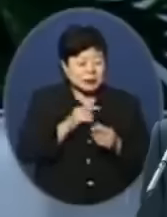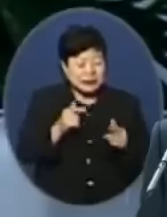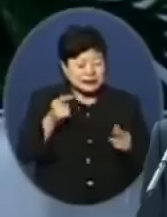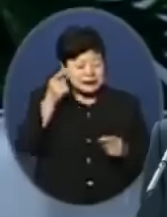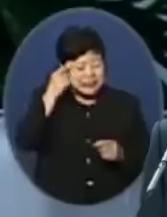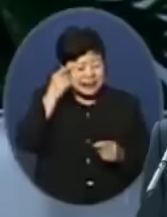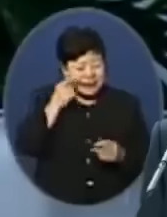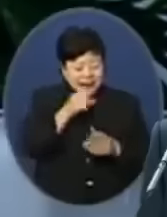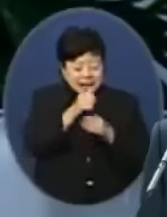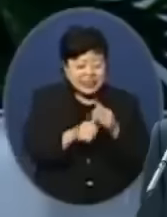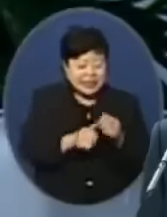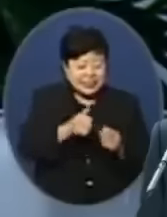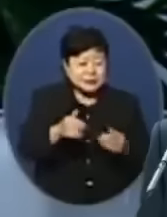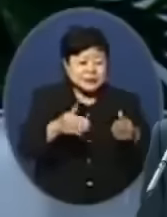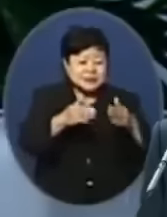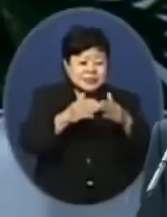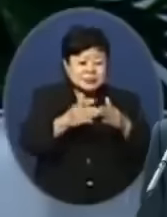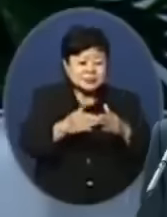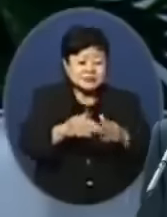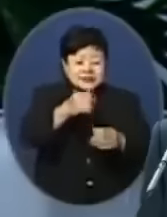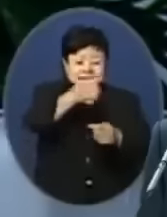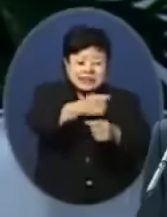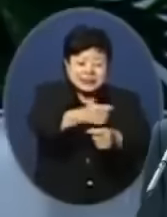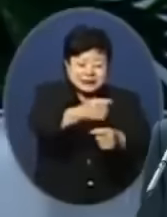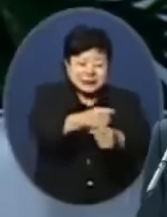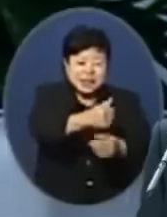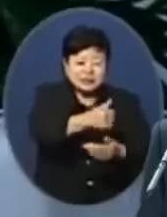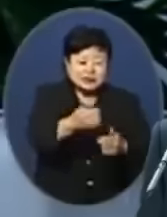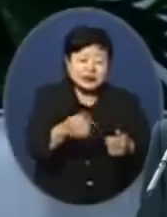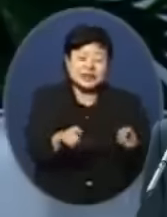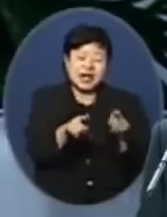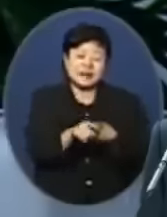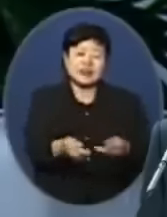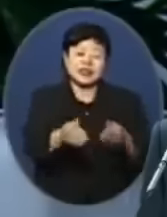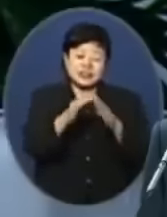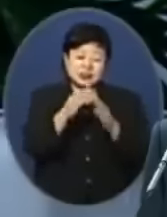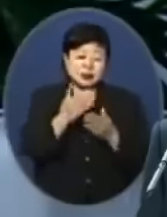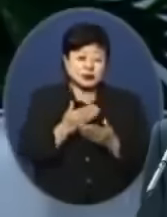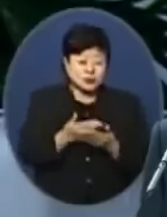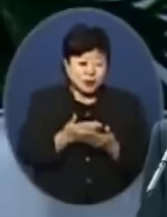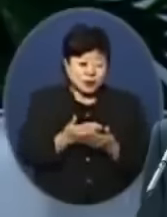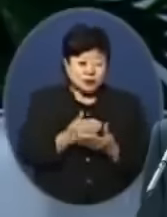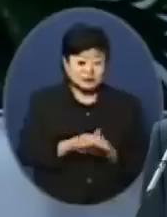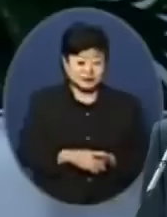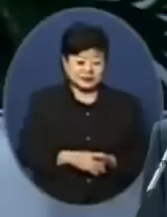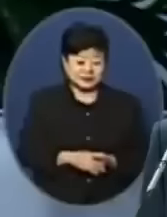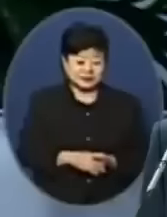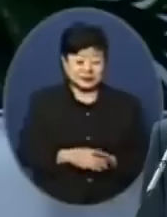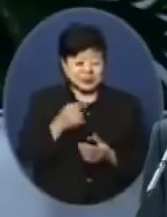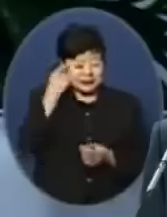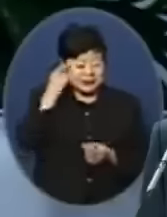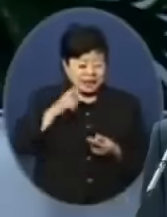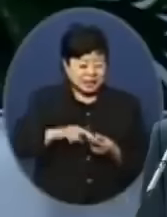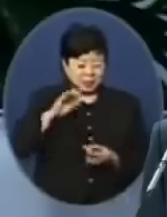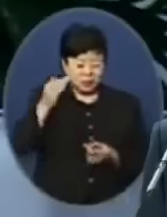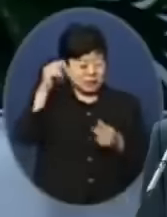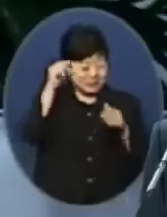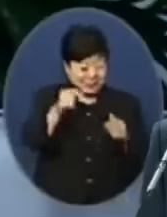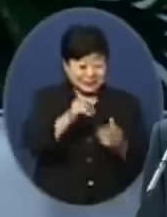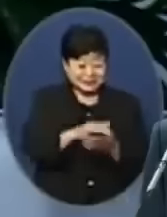생각이니까 하나님 나는 집을 짓겠습니다, 주님께서 같이 해주십시오, 그러면 내 생각대로